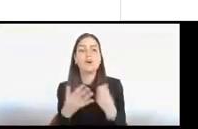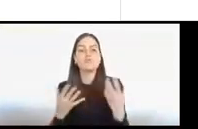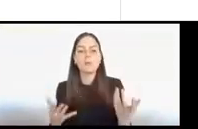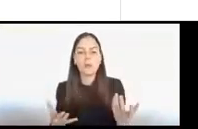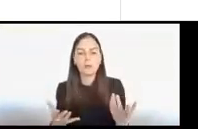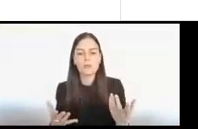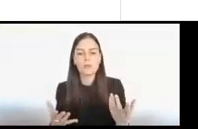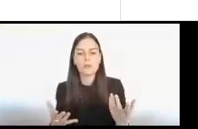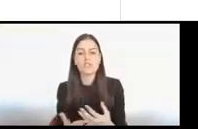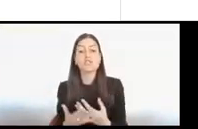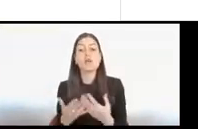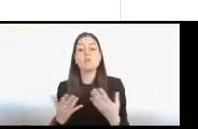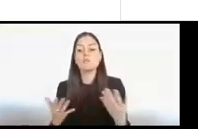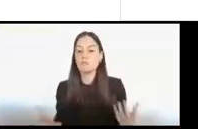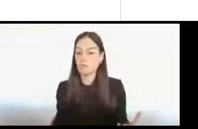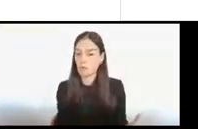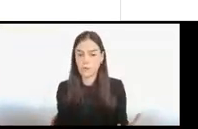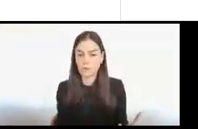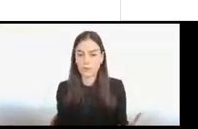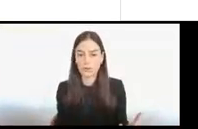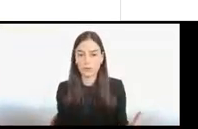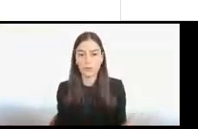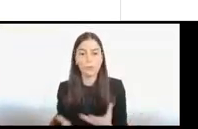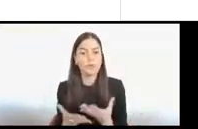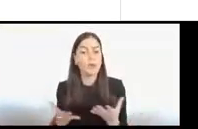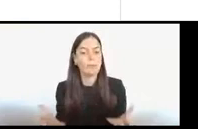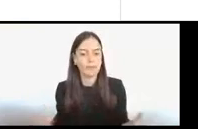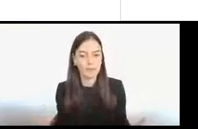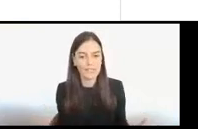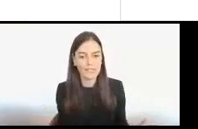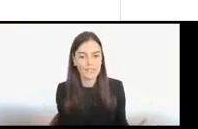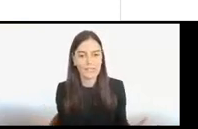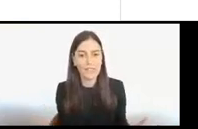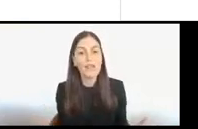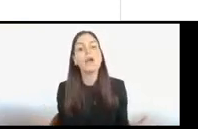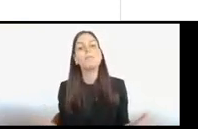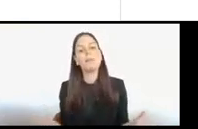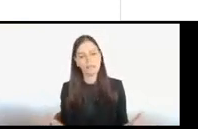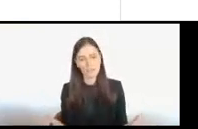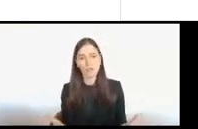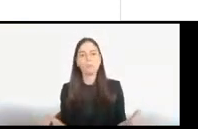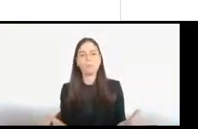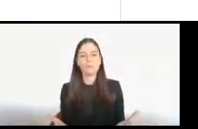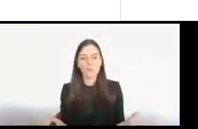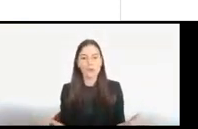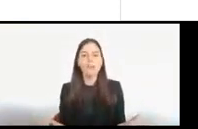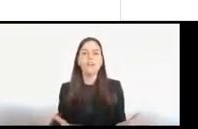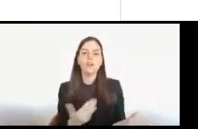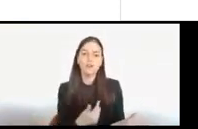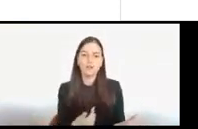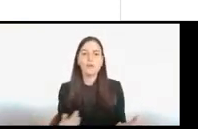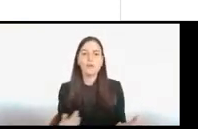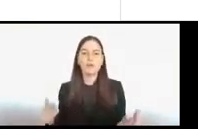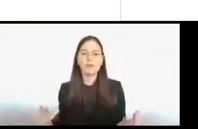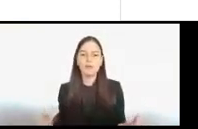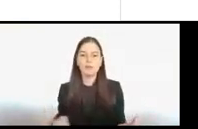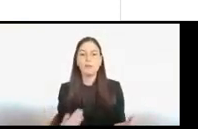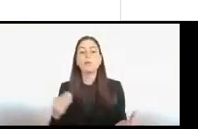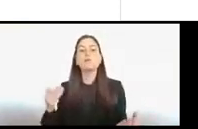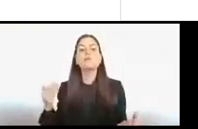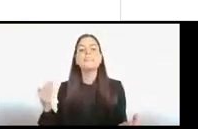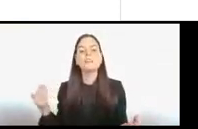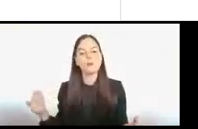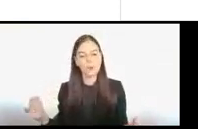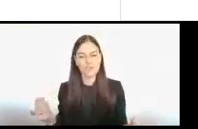d'épargnant fortement imposé, sans besoin de complément de revenu pendant la période d'activité, mais avec un besoin de complément de